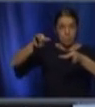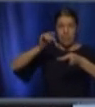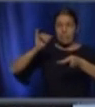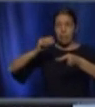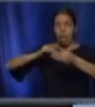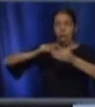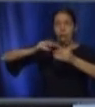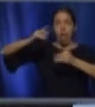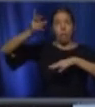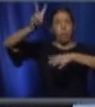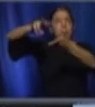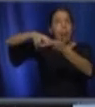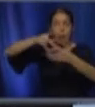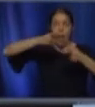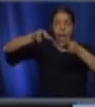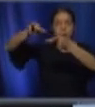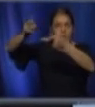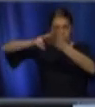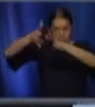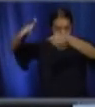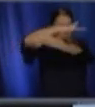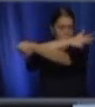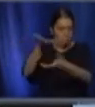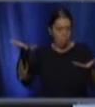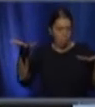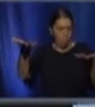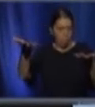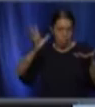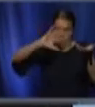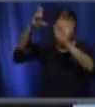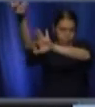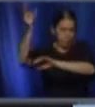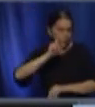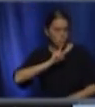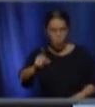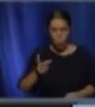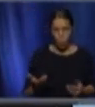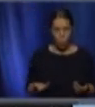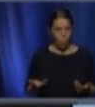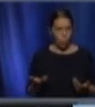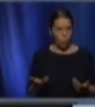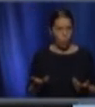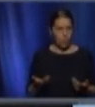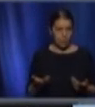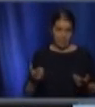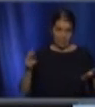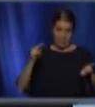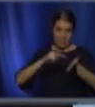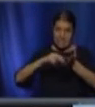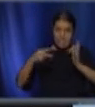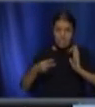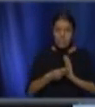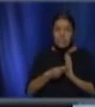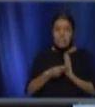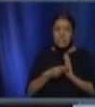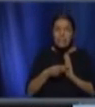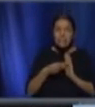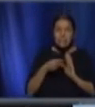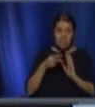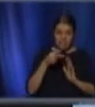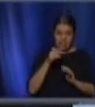Mon deuxième point, c'est que tant qu'on va rester à 500-600 hospitalisations en